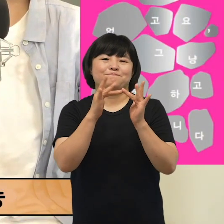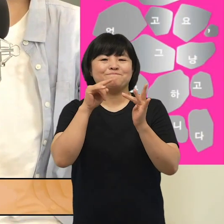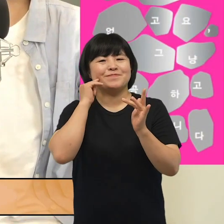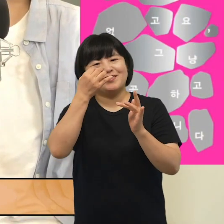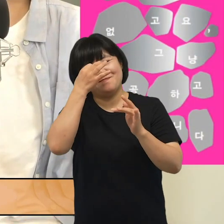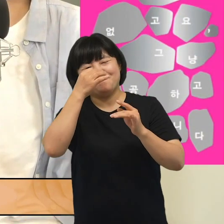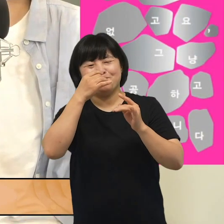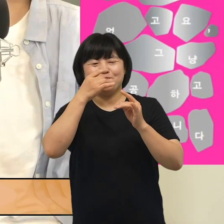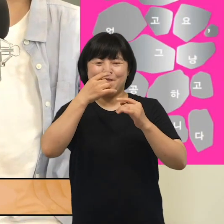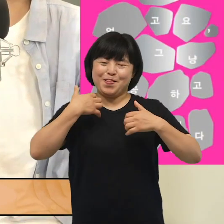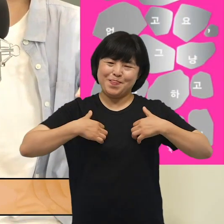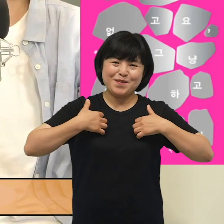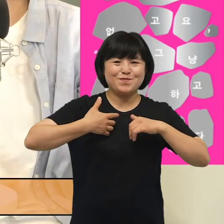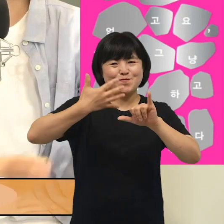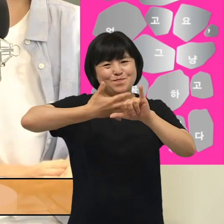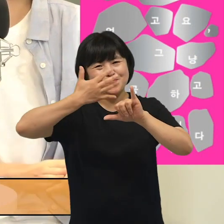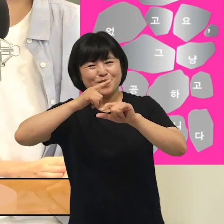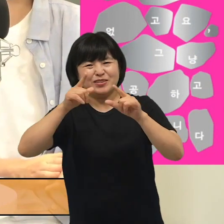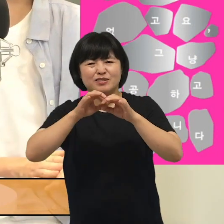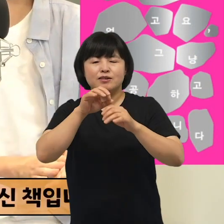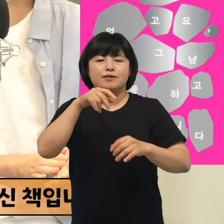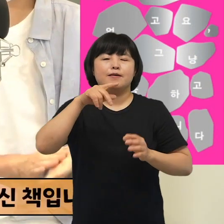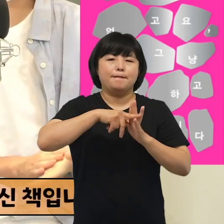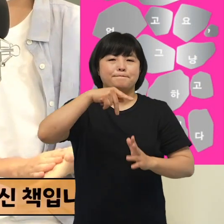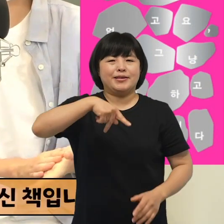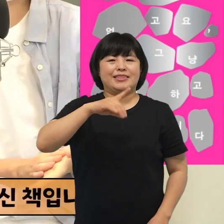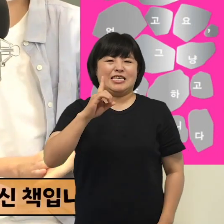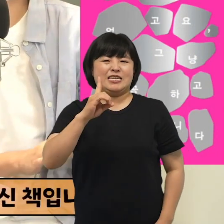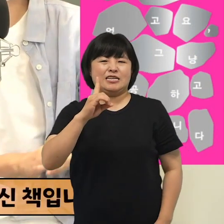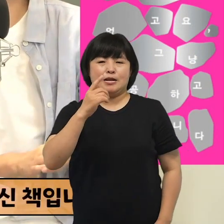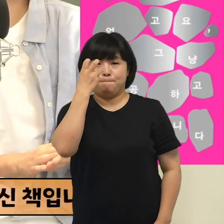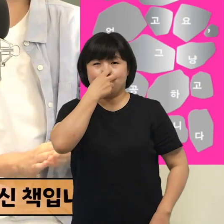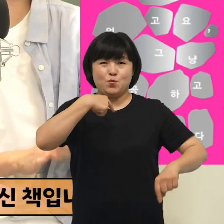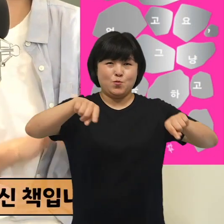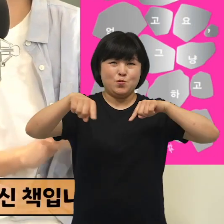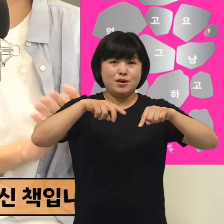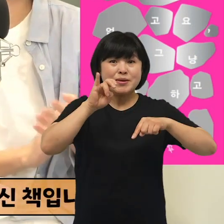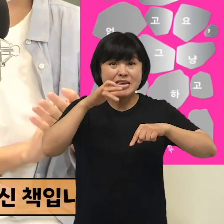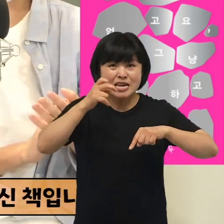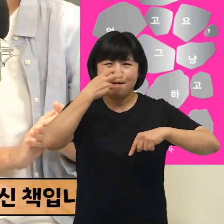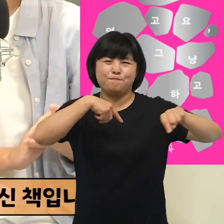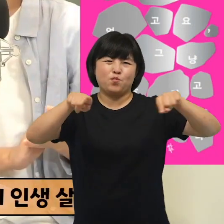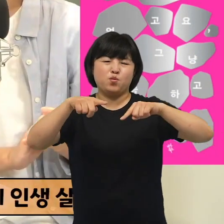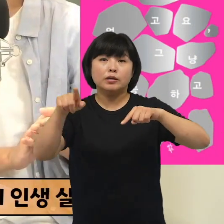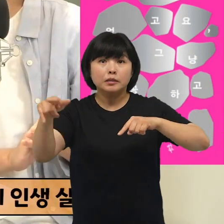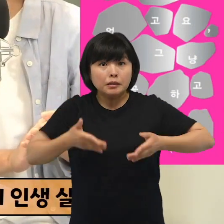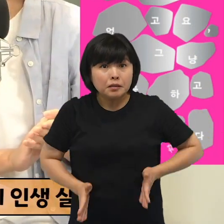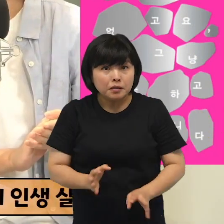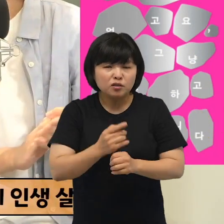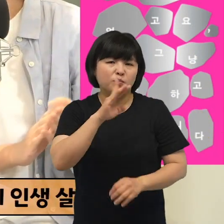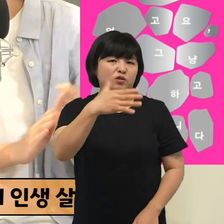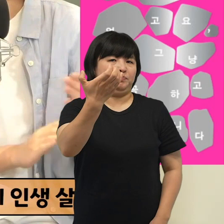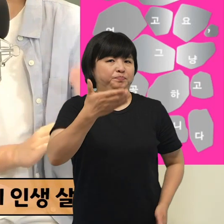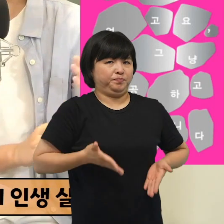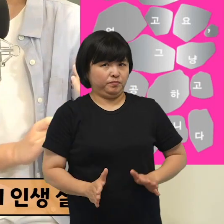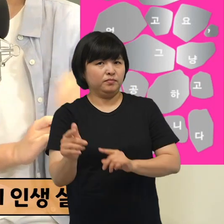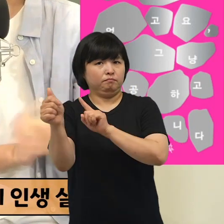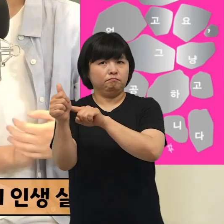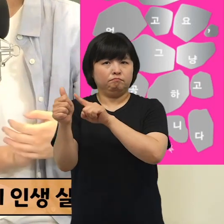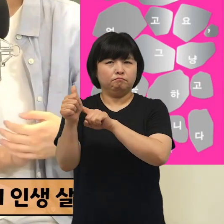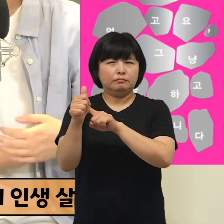예능, 유튜브 예능 중에 문명특급 거기서 PD로 계시는 민키 PD님이 쓰신 책입니다. 네, 이게